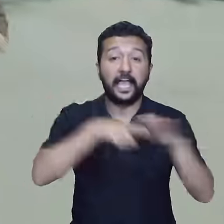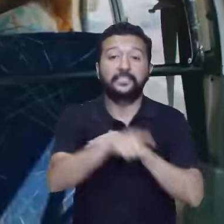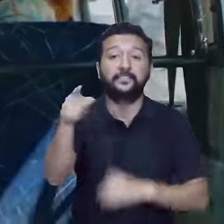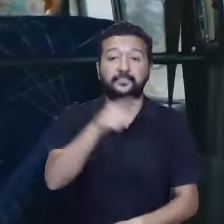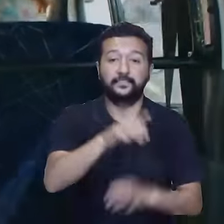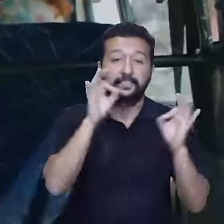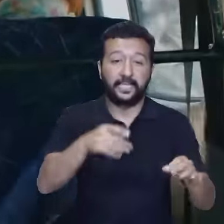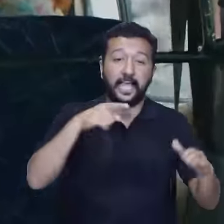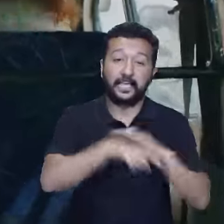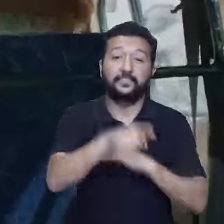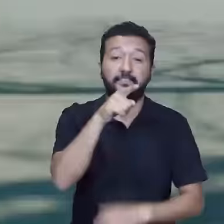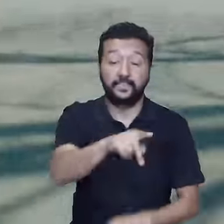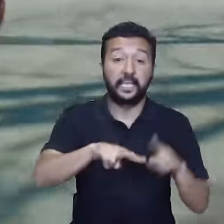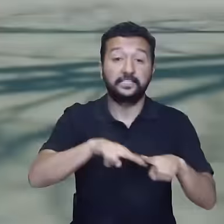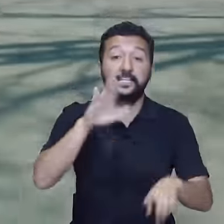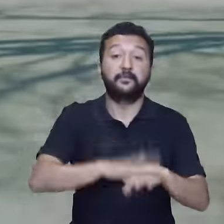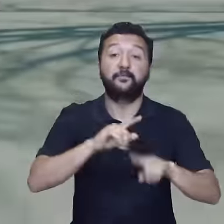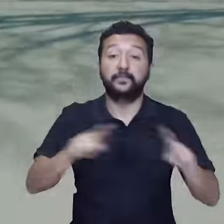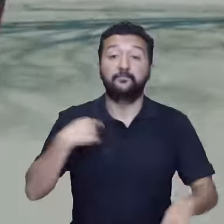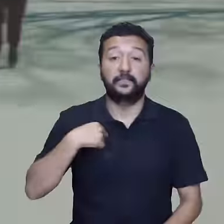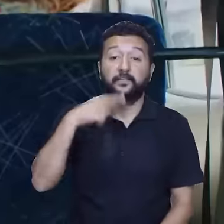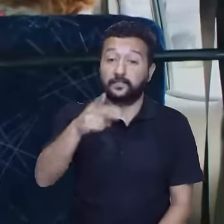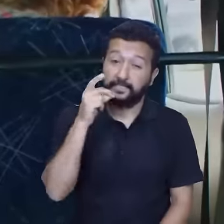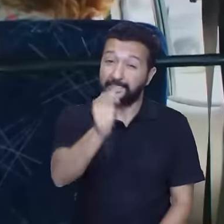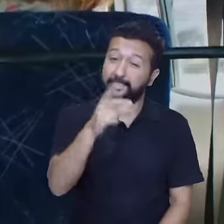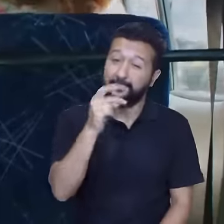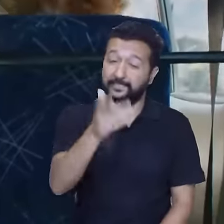Hayır, Ayşen. Minibüsün arkasından koşuyor. Ayşen yapamazsın bunu bak.